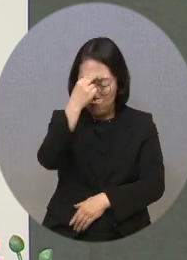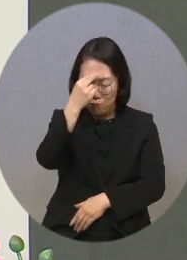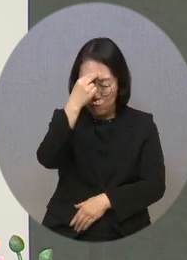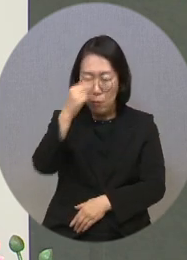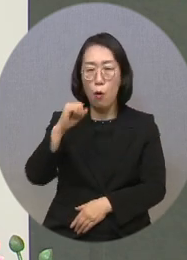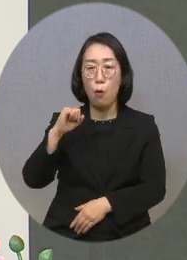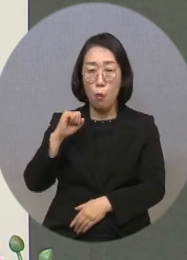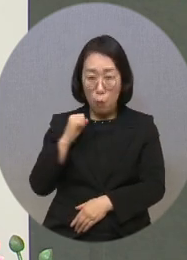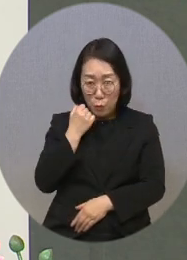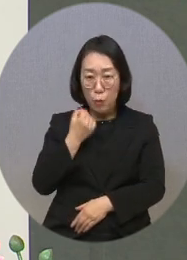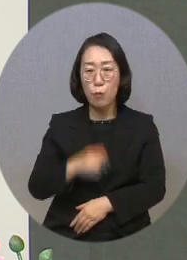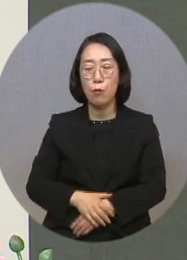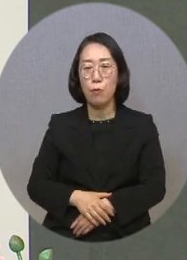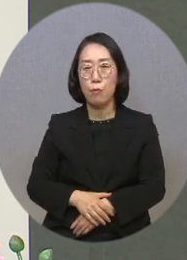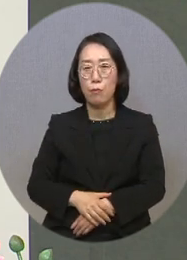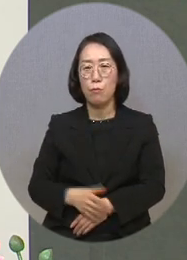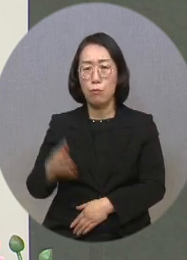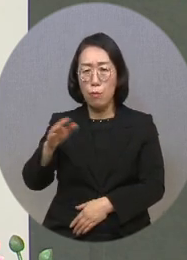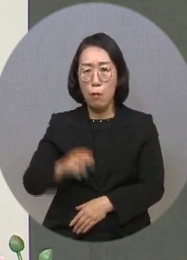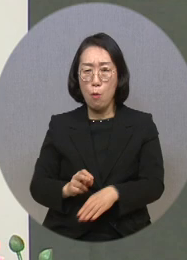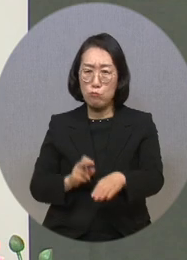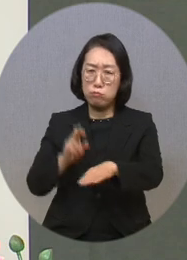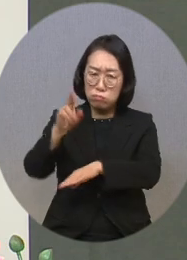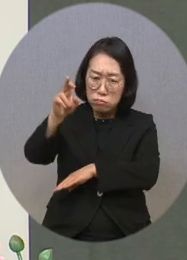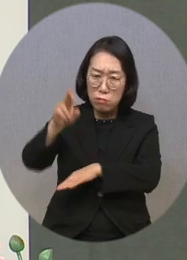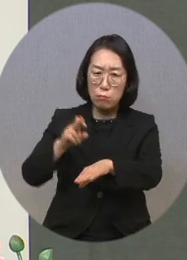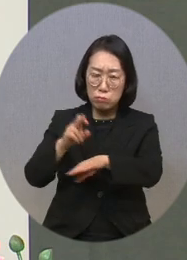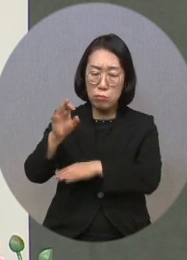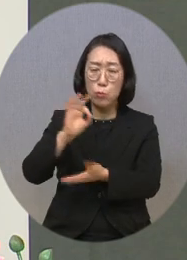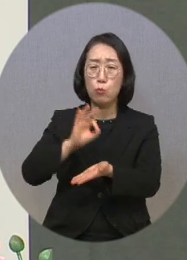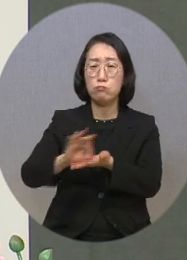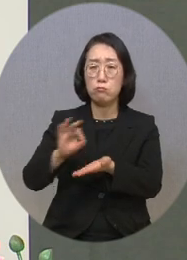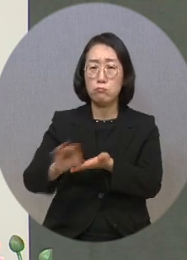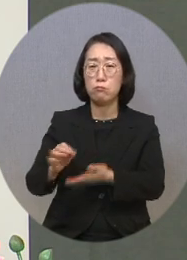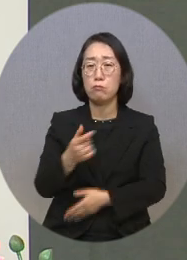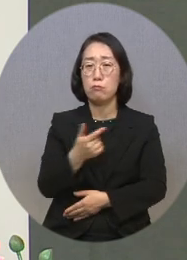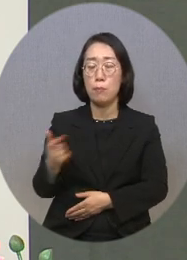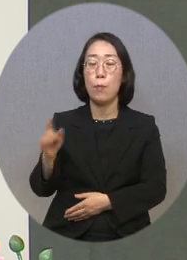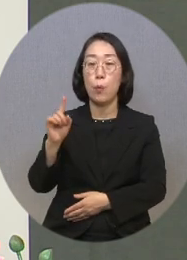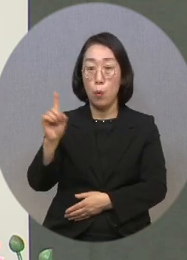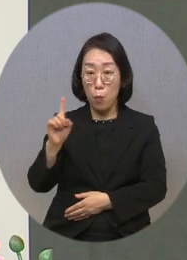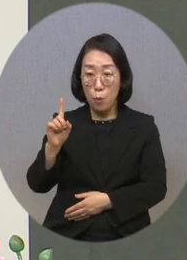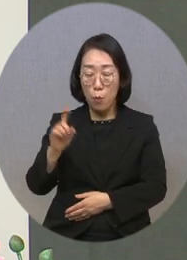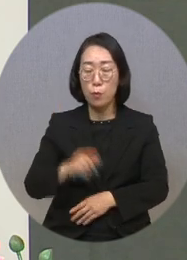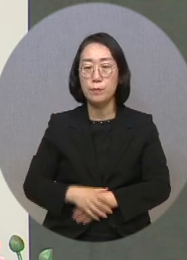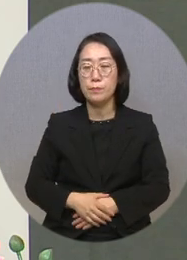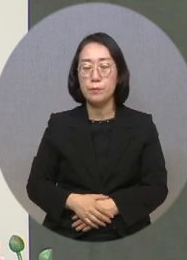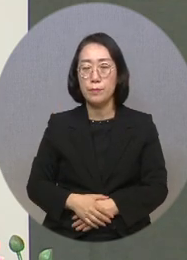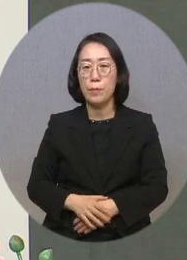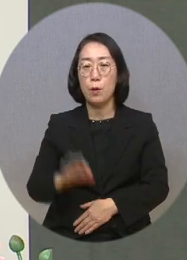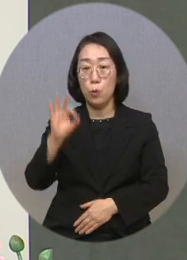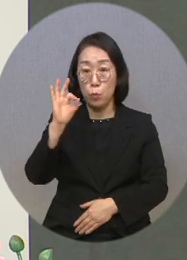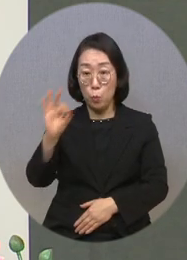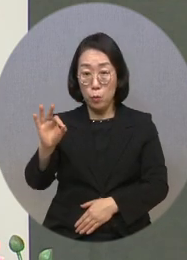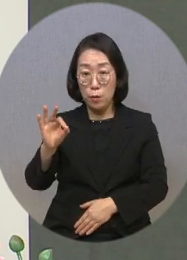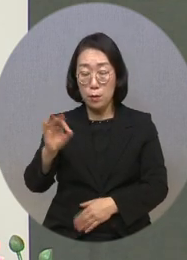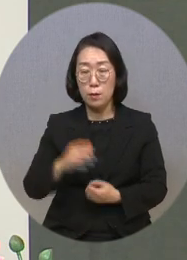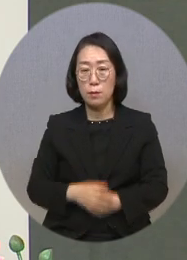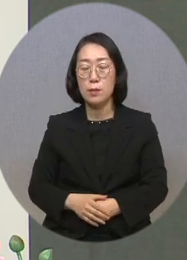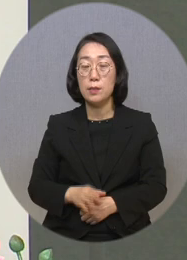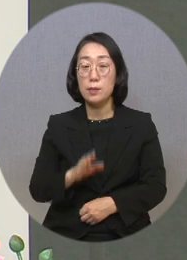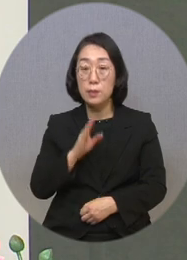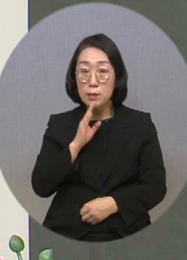네. 그런데 자꾸 미사일 발사, 그 돈이 엄청 들어가는 거거든요. 네. 그런 돈을